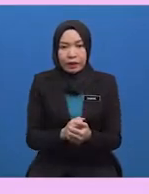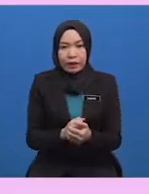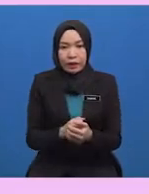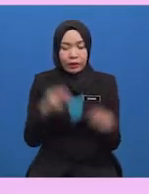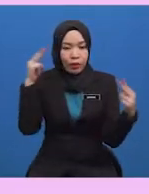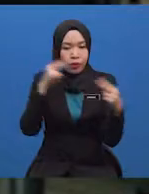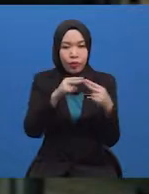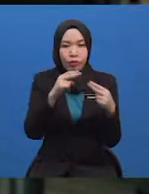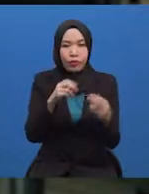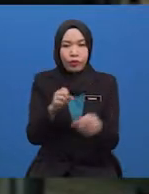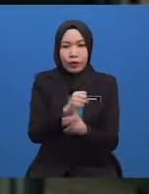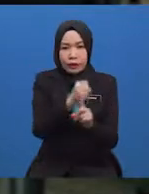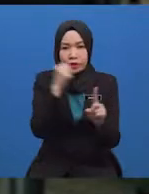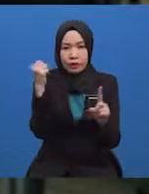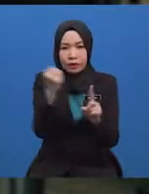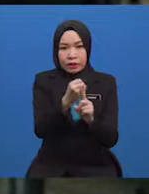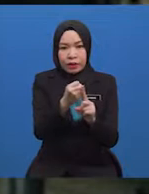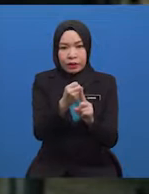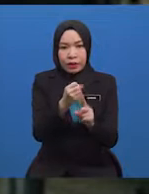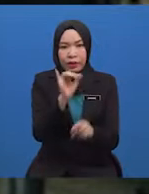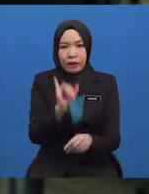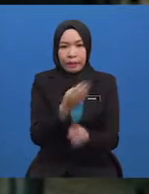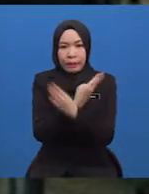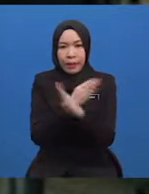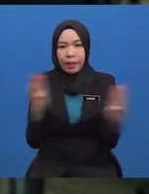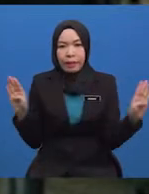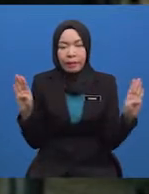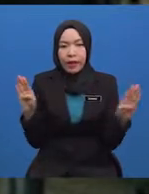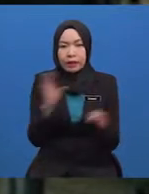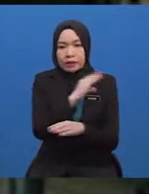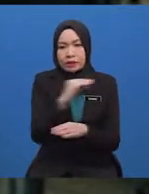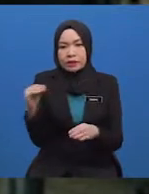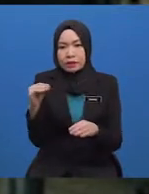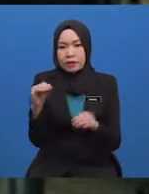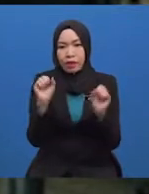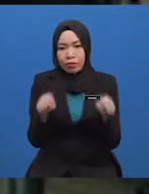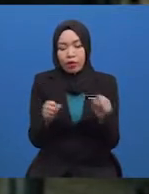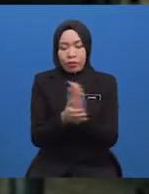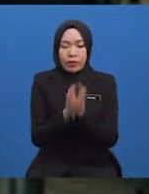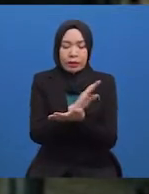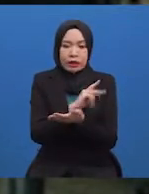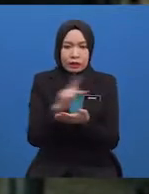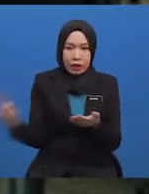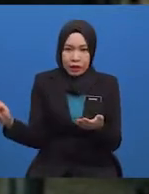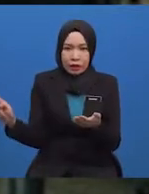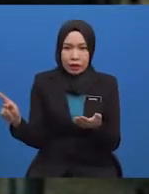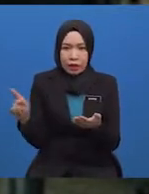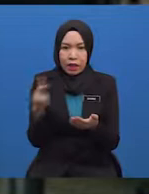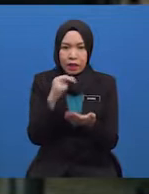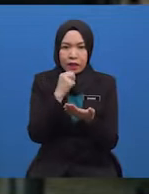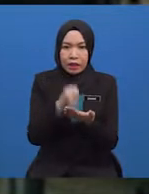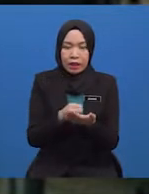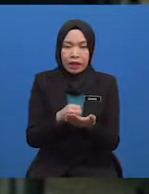dan bebas. Situasi ini akan menyebabkan nilai kekeluargaan dan kejiranan semakin